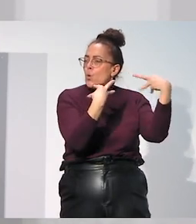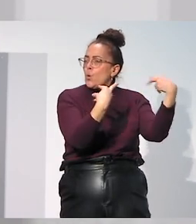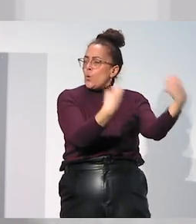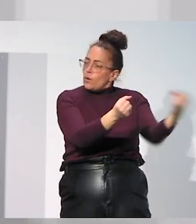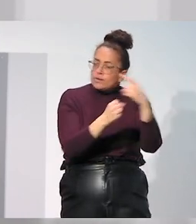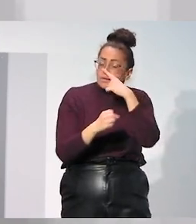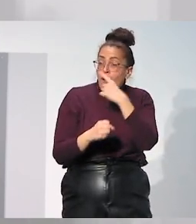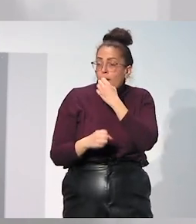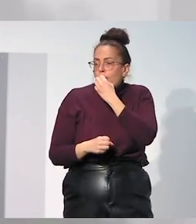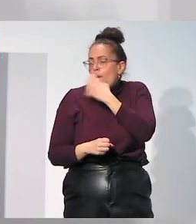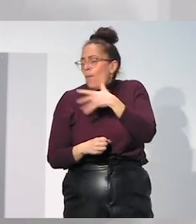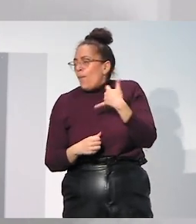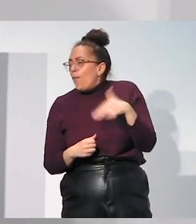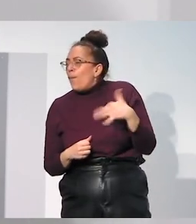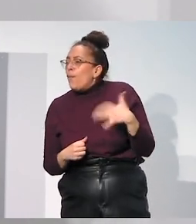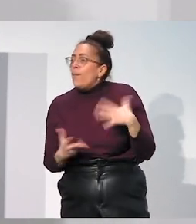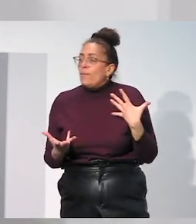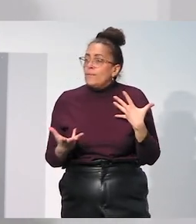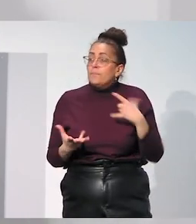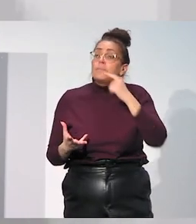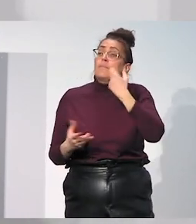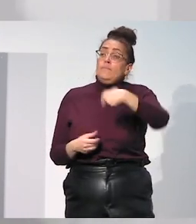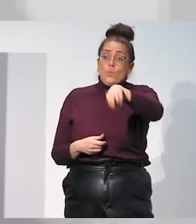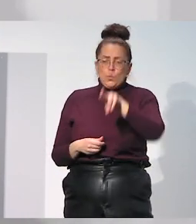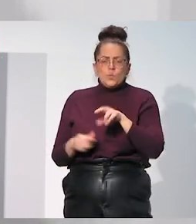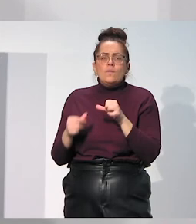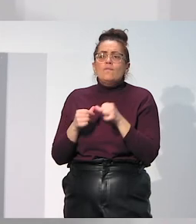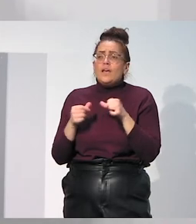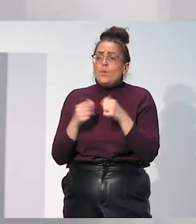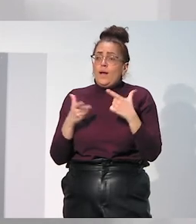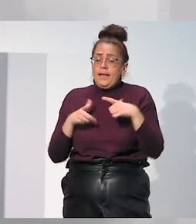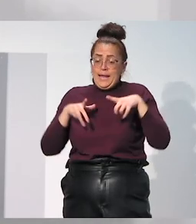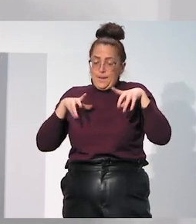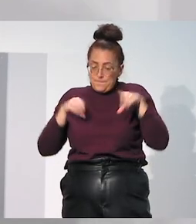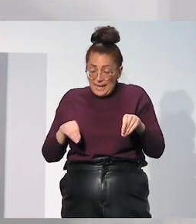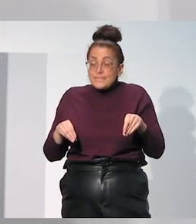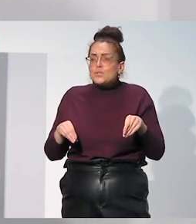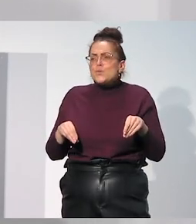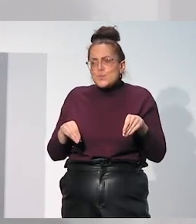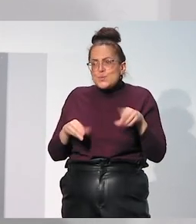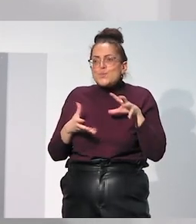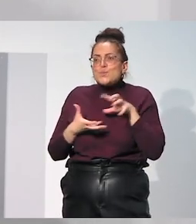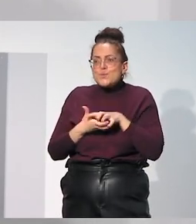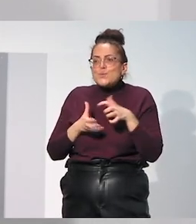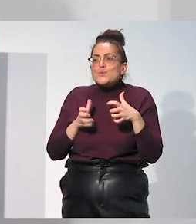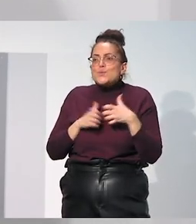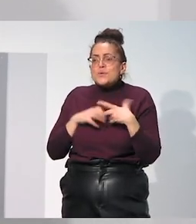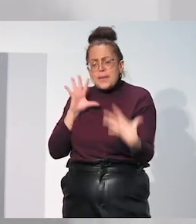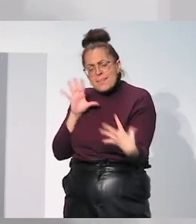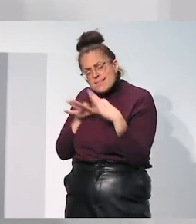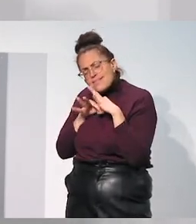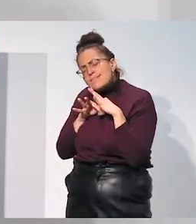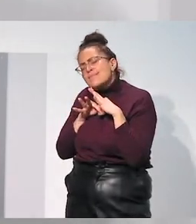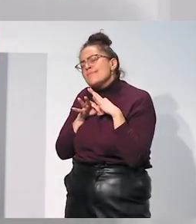place, qu'il ne reprendra jamais tout à fait, parce qu'on le comprend, dans cette famille-là, la famille de cette femme, c'est